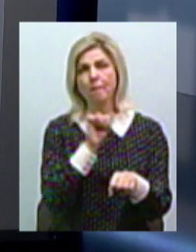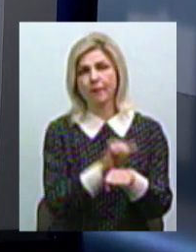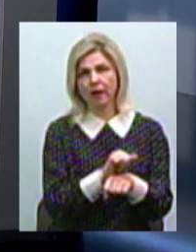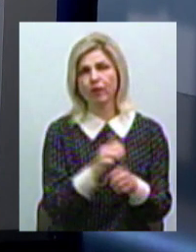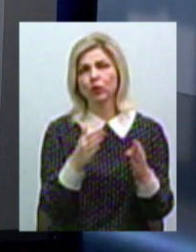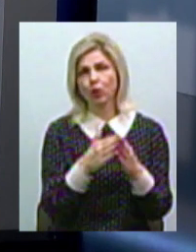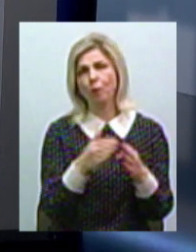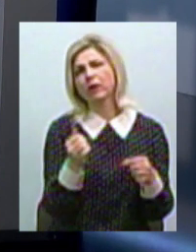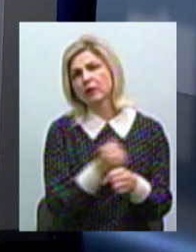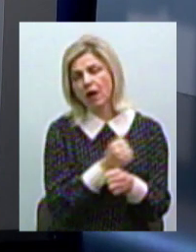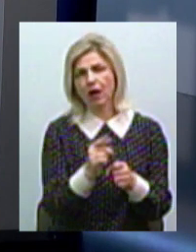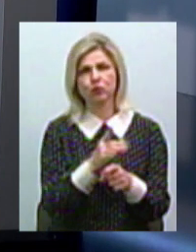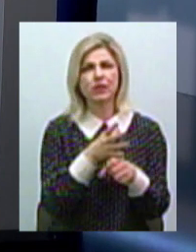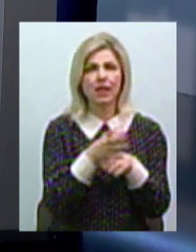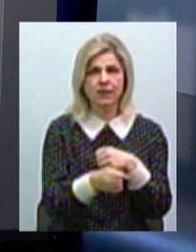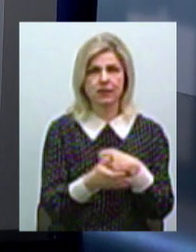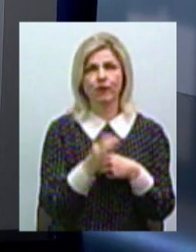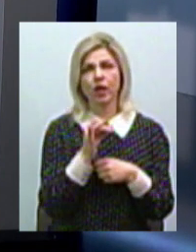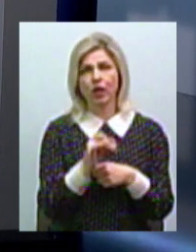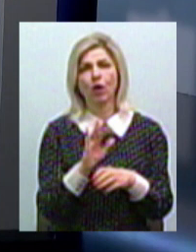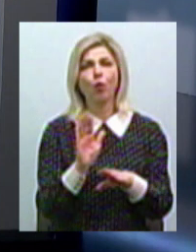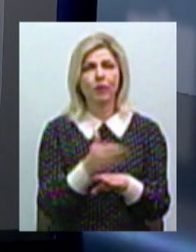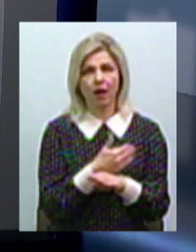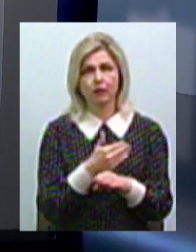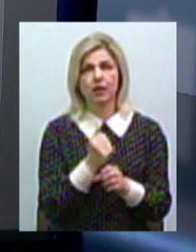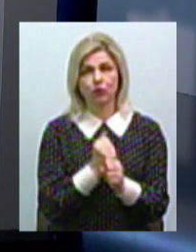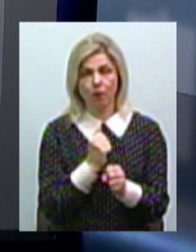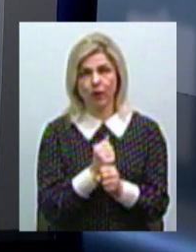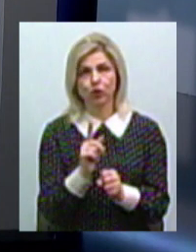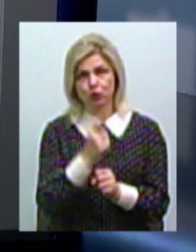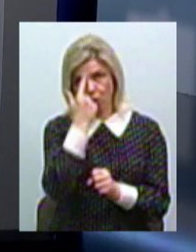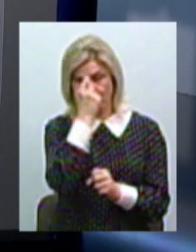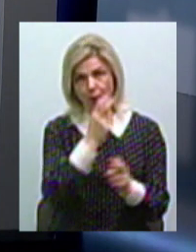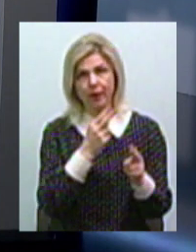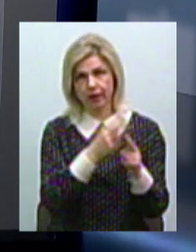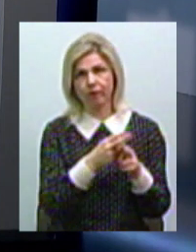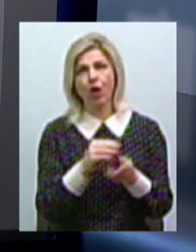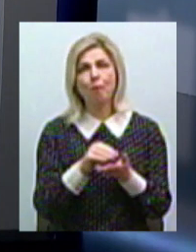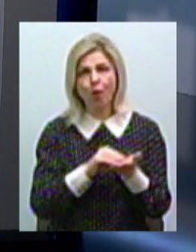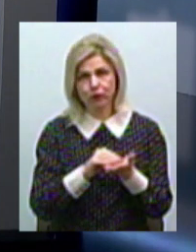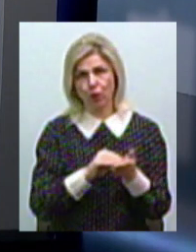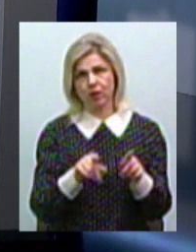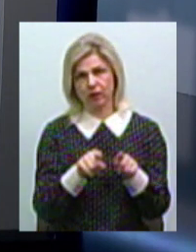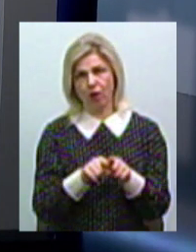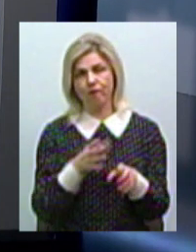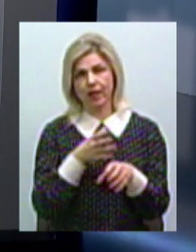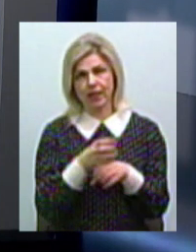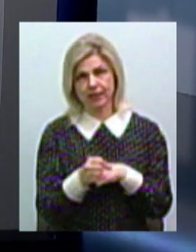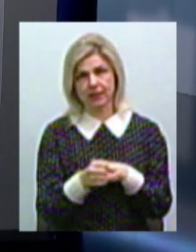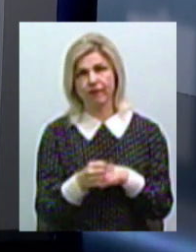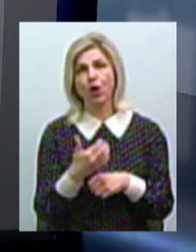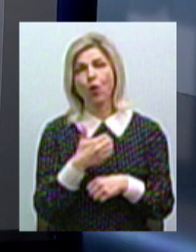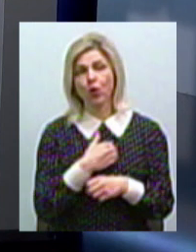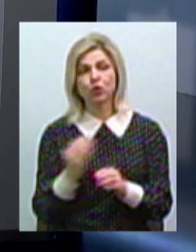домашнє насильство і вжити заходів для того, щоб попередити повторне вчинення такого насильства. Хотів також додати,